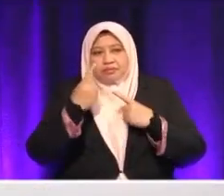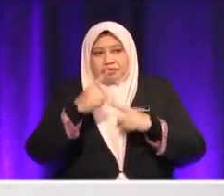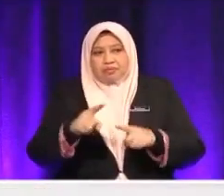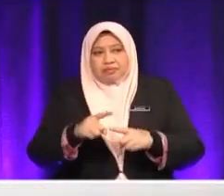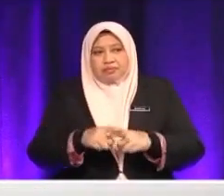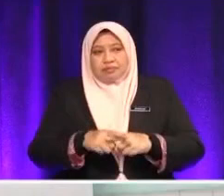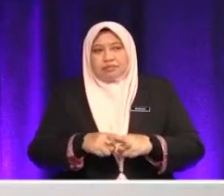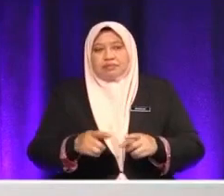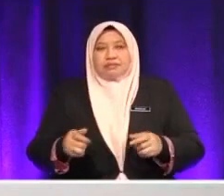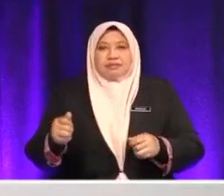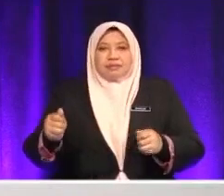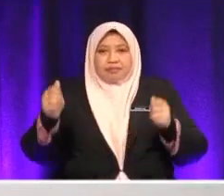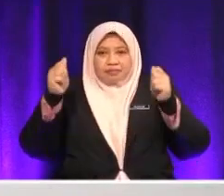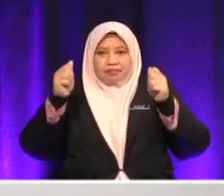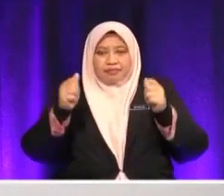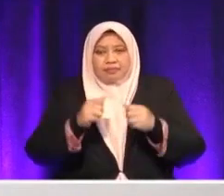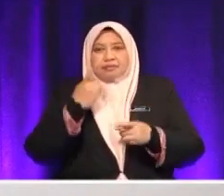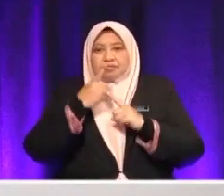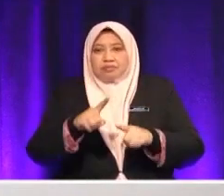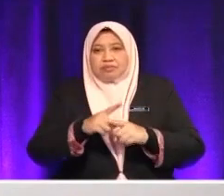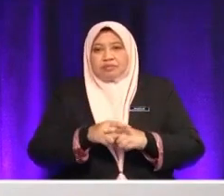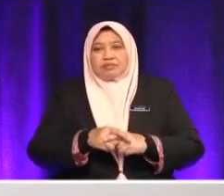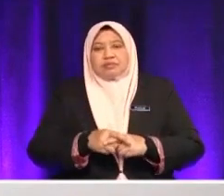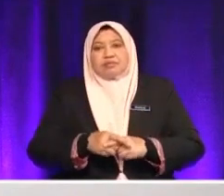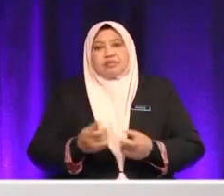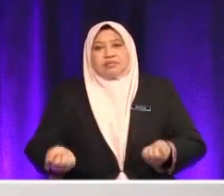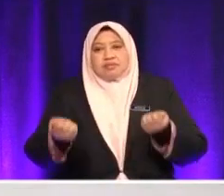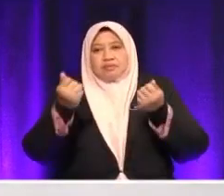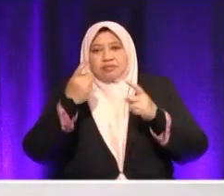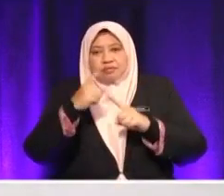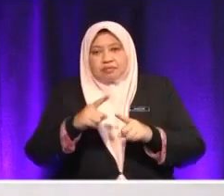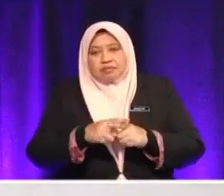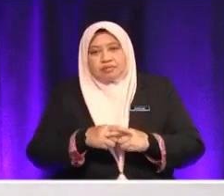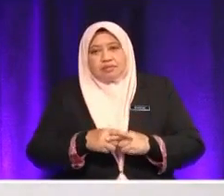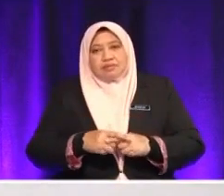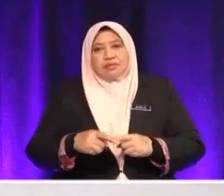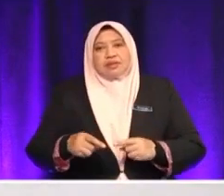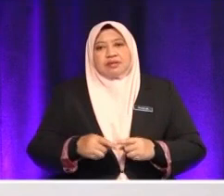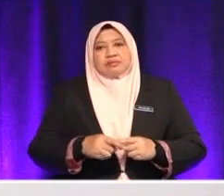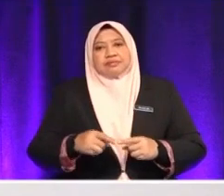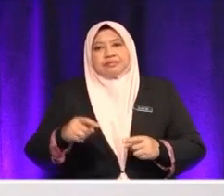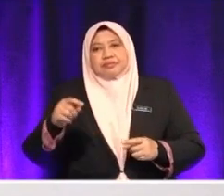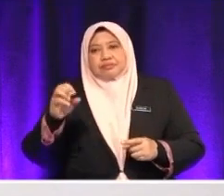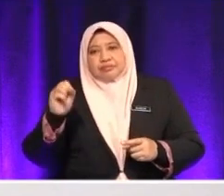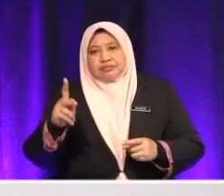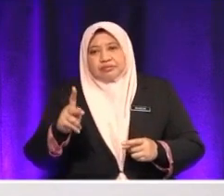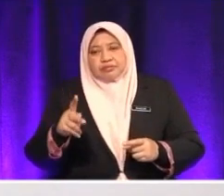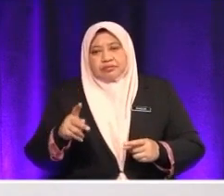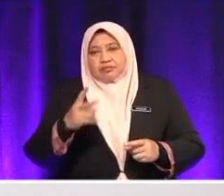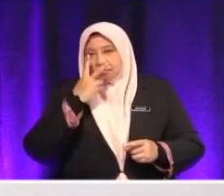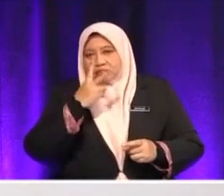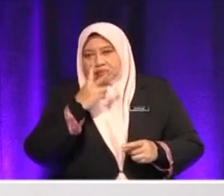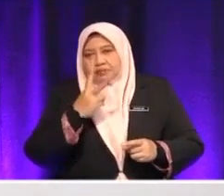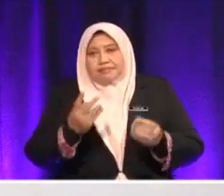coba murid kita angkat angkat dan kita tidak tengok dengan Hanif sekali saya oke kita Enggak komplit Betul